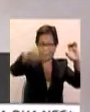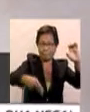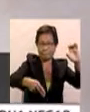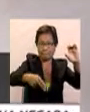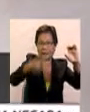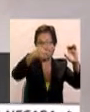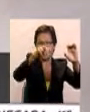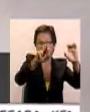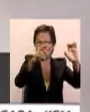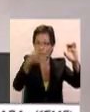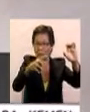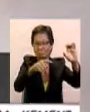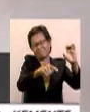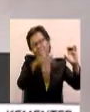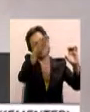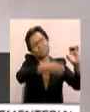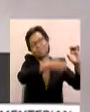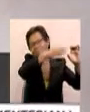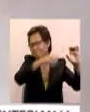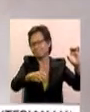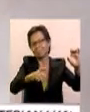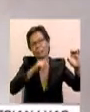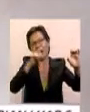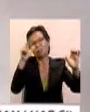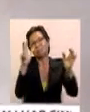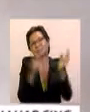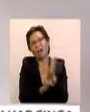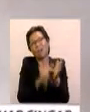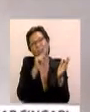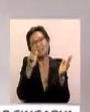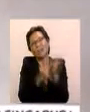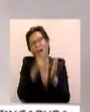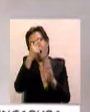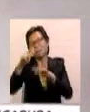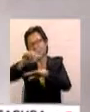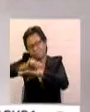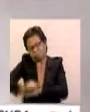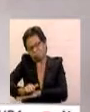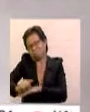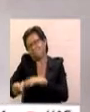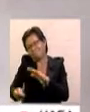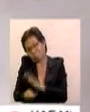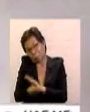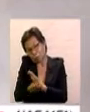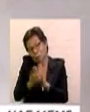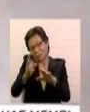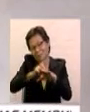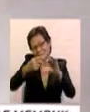umum ke-14 terbatal dan tidak sah kerana wujud amalan rasuah.